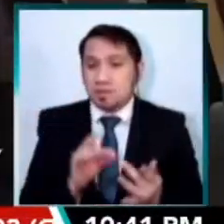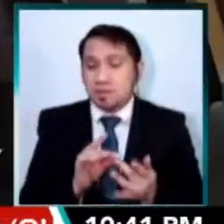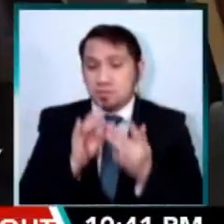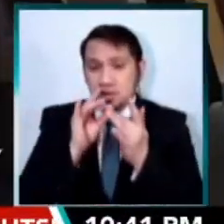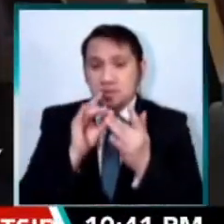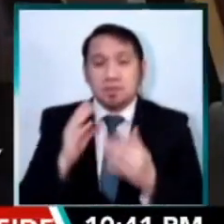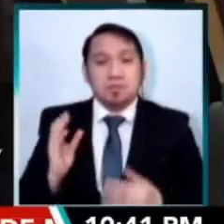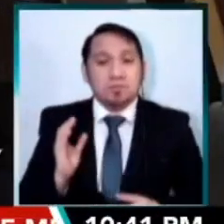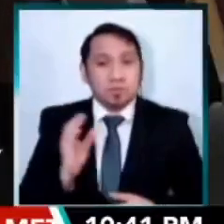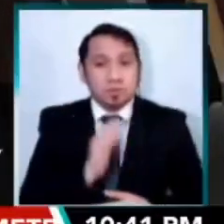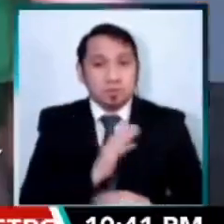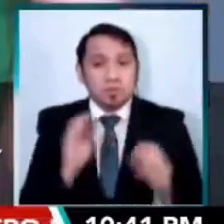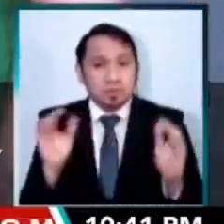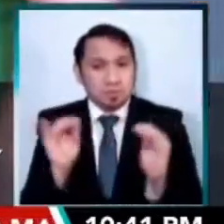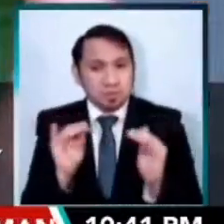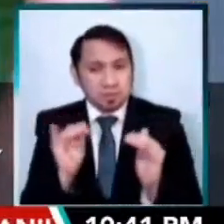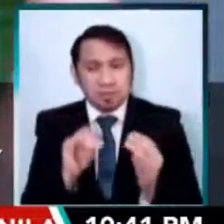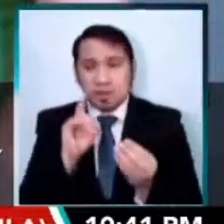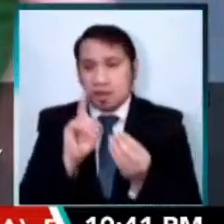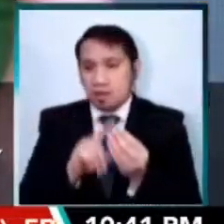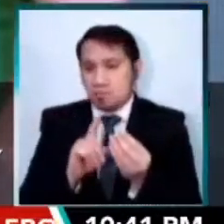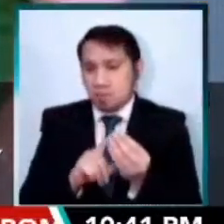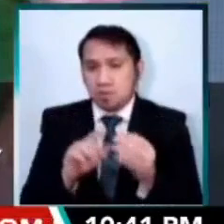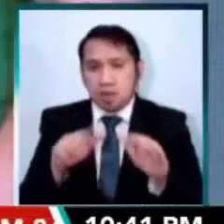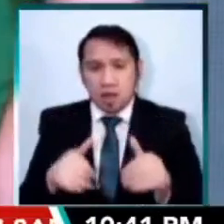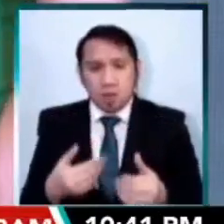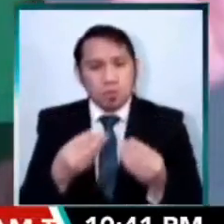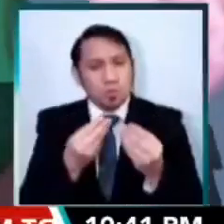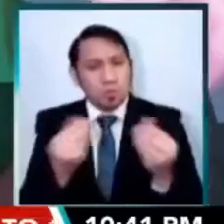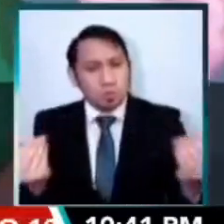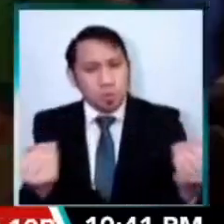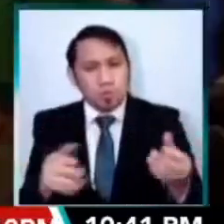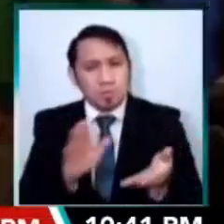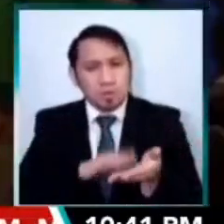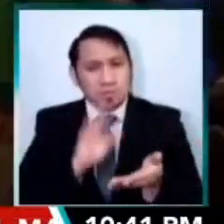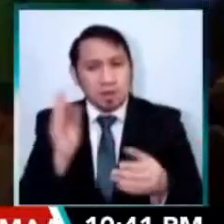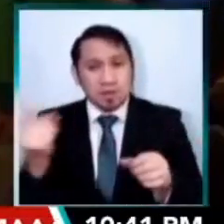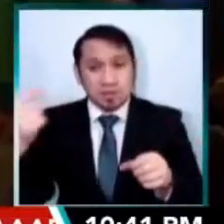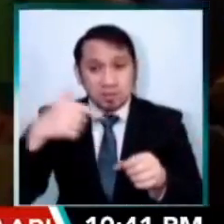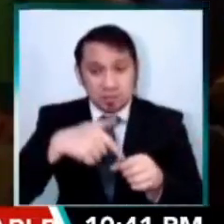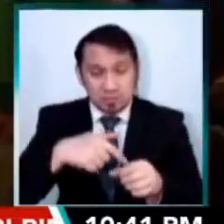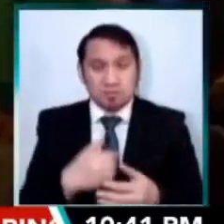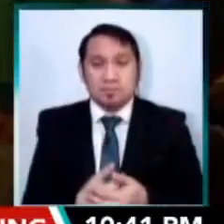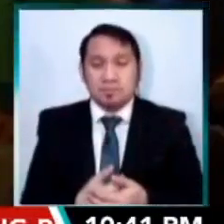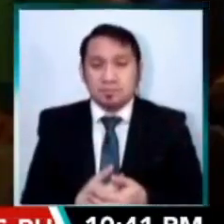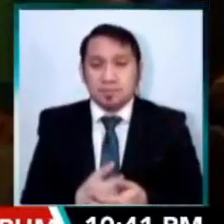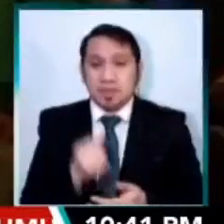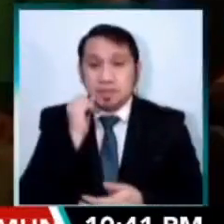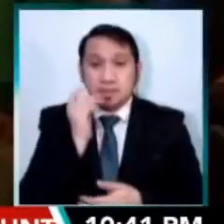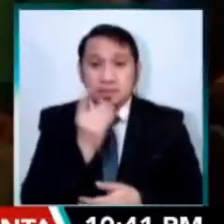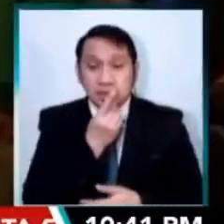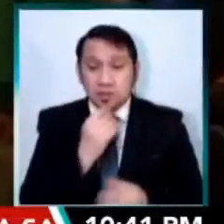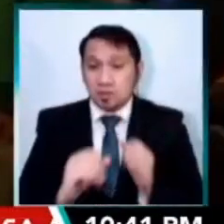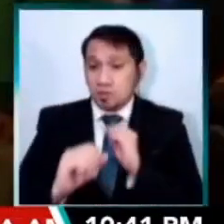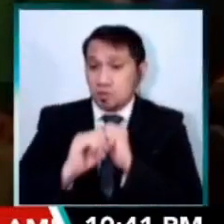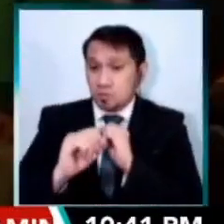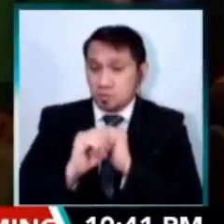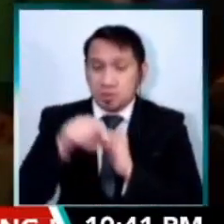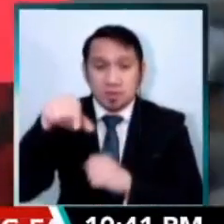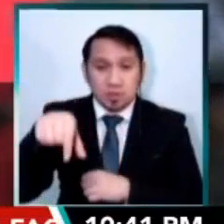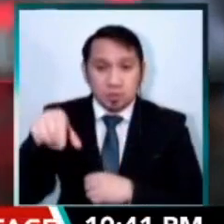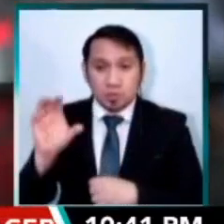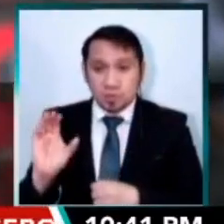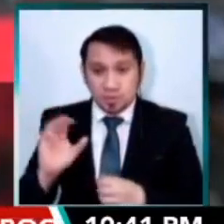para tugunan ang epekto ng oil price increase. Sa Quezon City nang kampanya ngayong araw si Mayor Sara at ilang senatorial candidates.